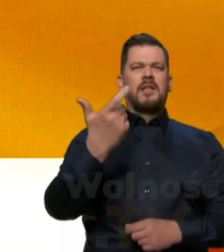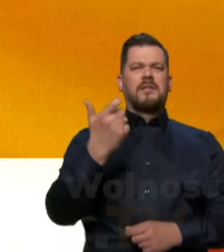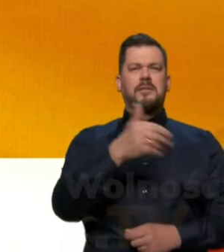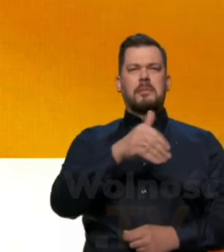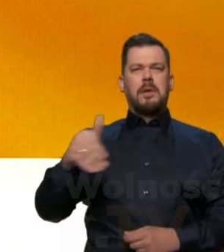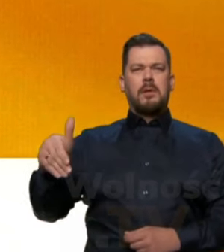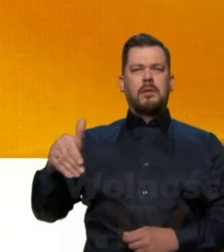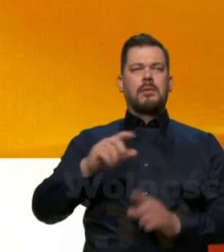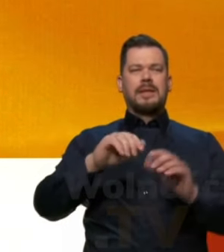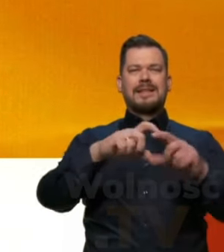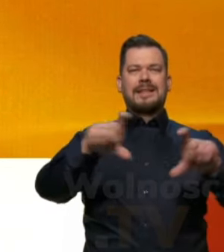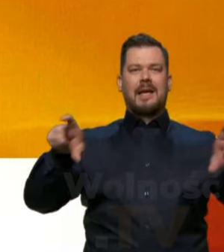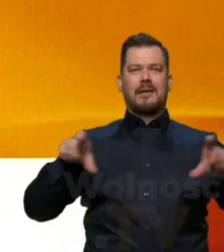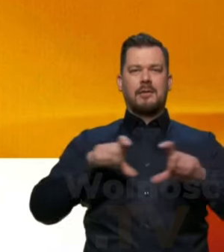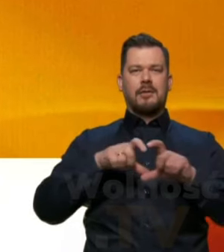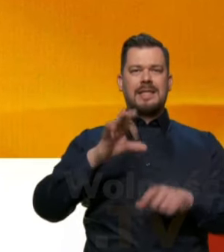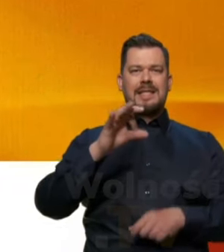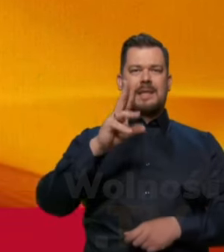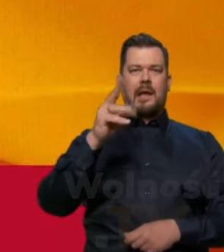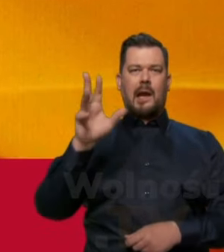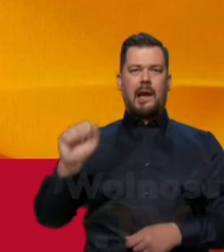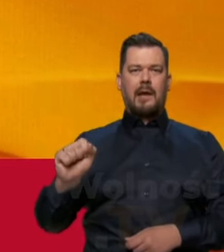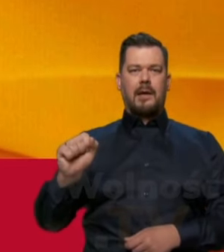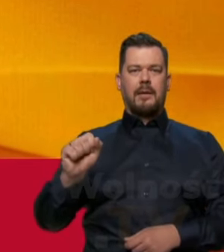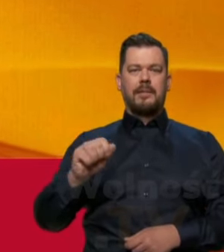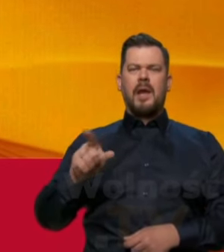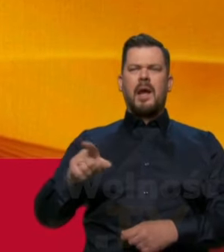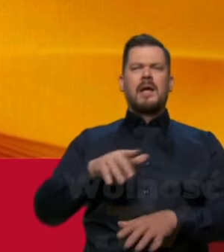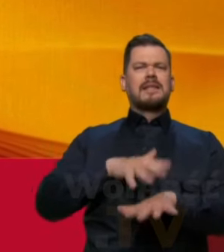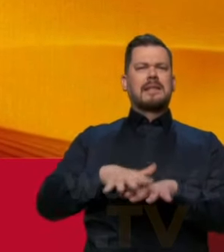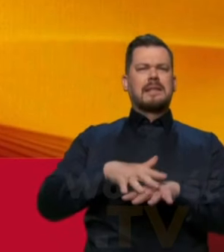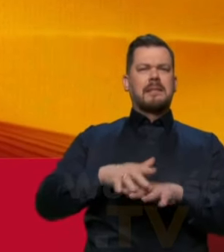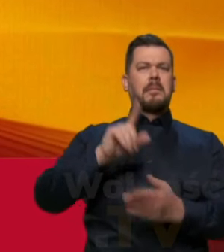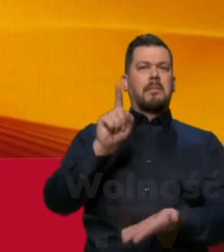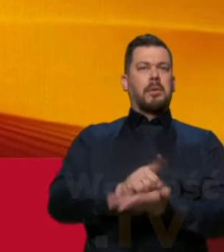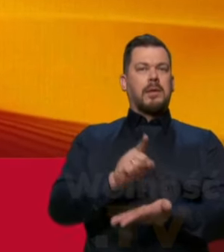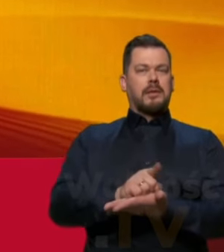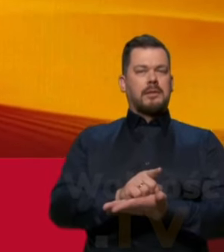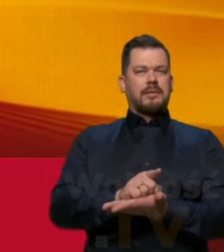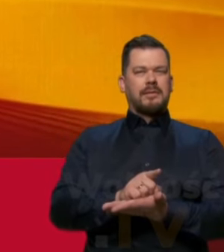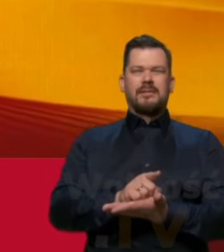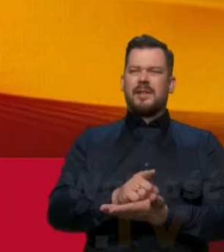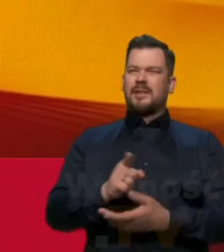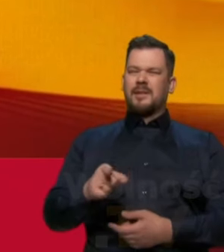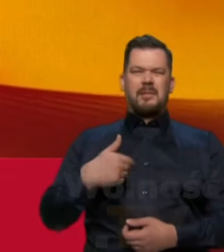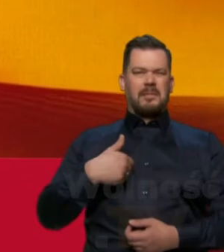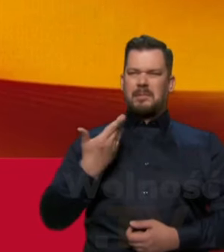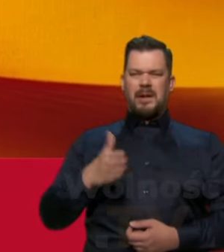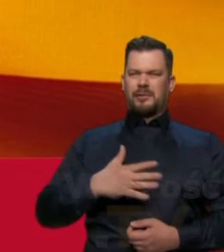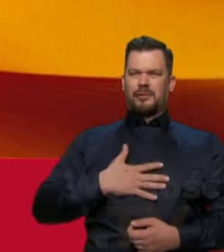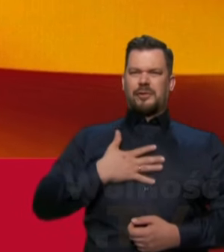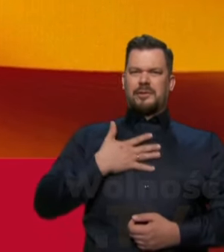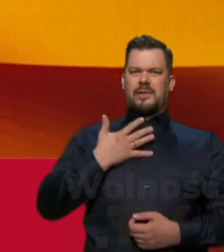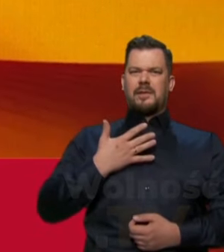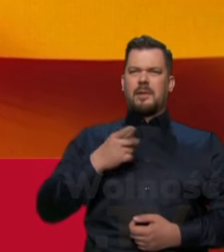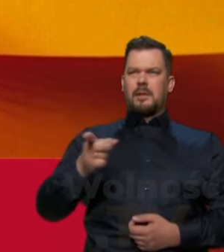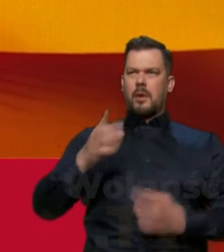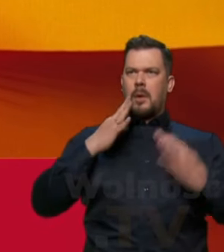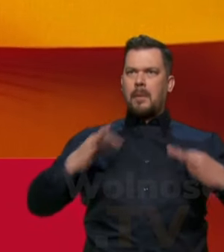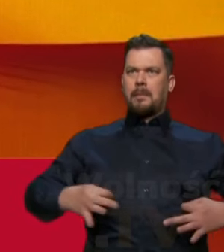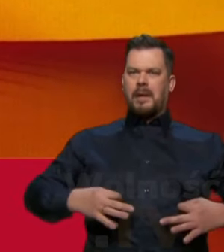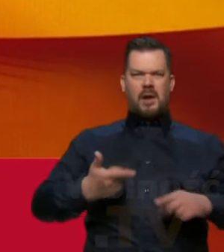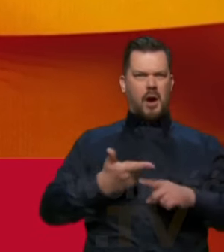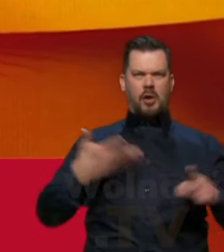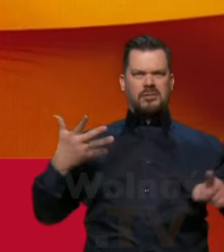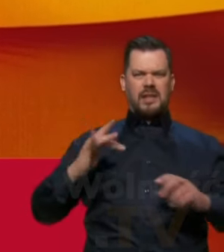milionów na stadion Skry i na wiele innych. Jeżeli chodzi o system podatkowy, to mnie niesamowicie frapuje fakt, w jaki sposób pan